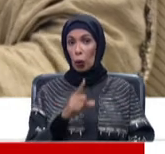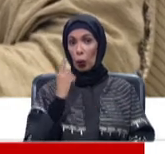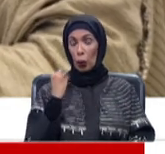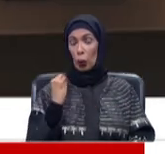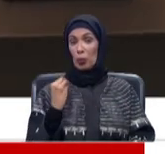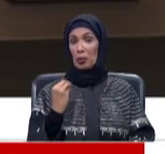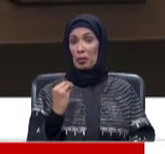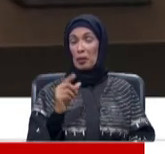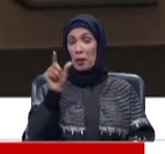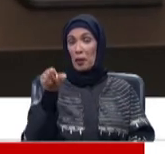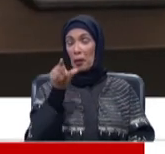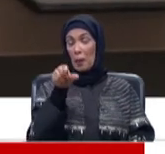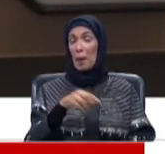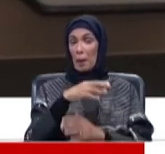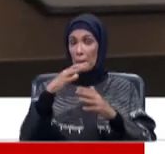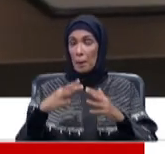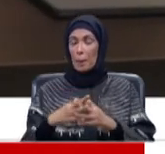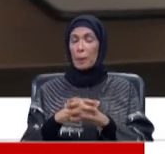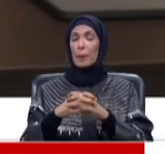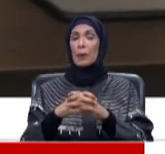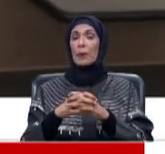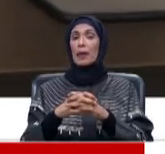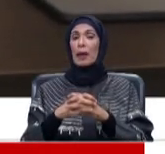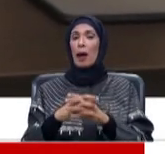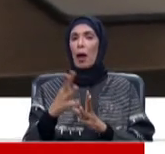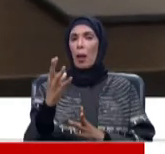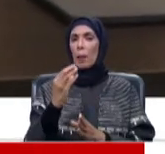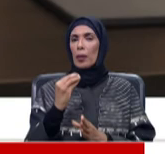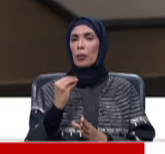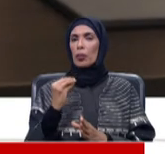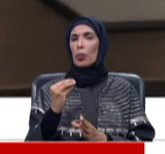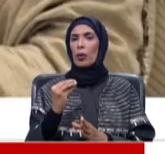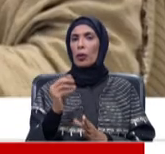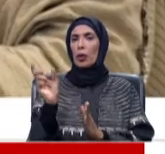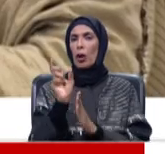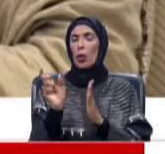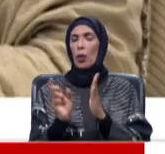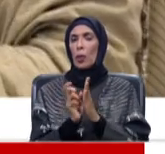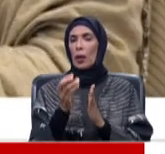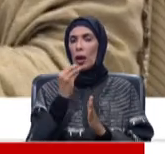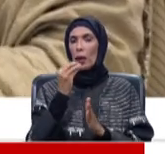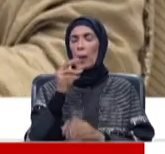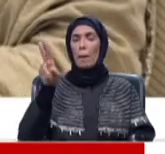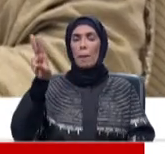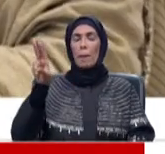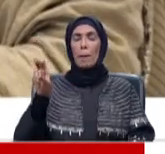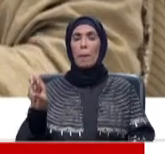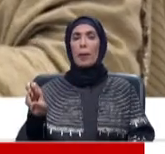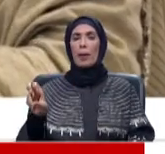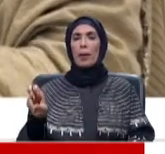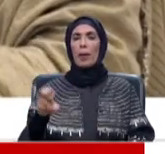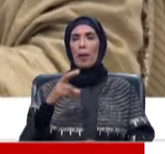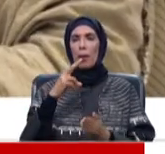استحسان المشاركين أن تتبنى قمة النظم الغذائية الأممية والتي من